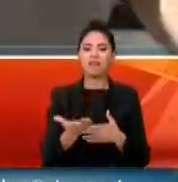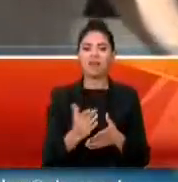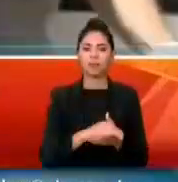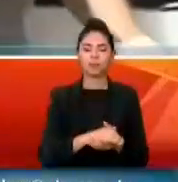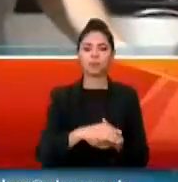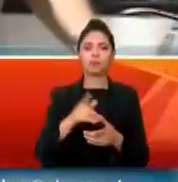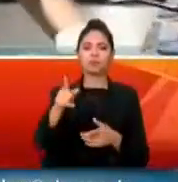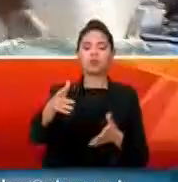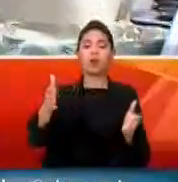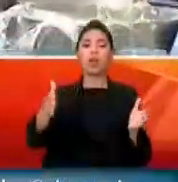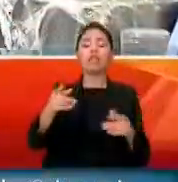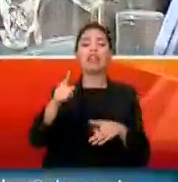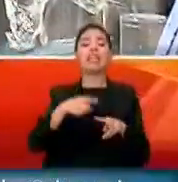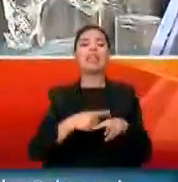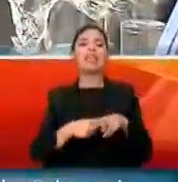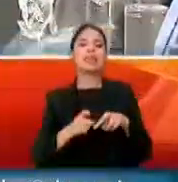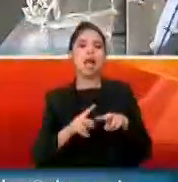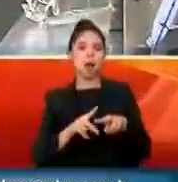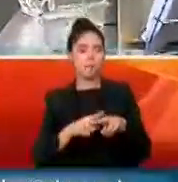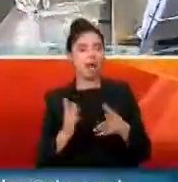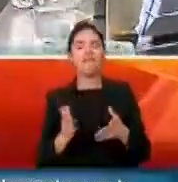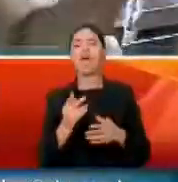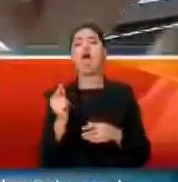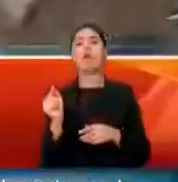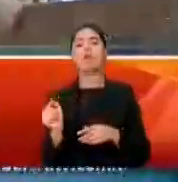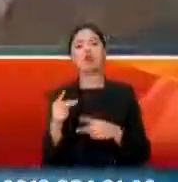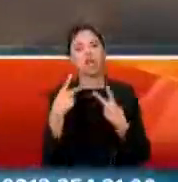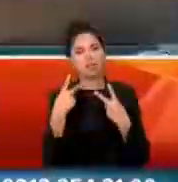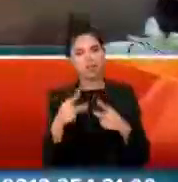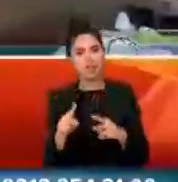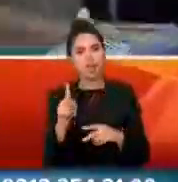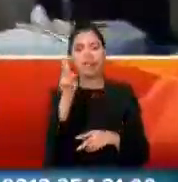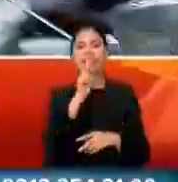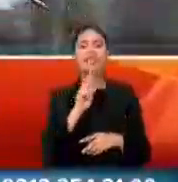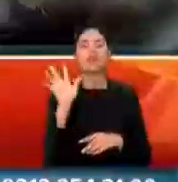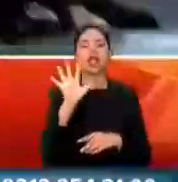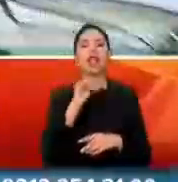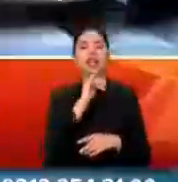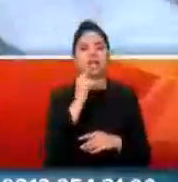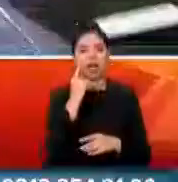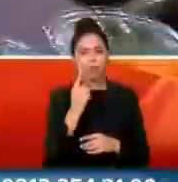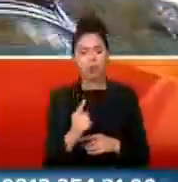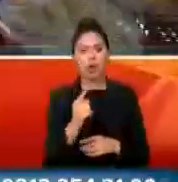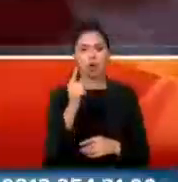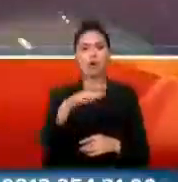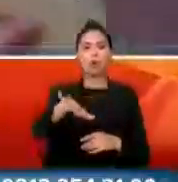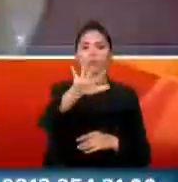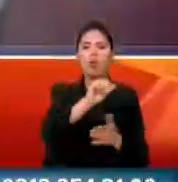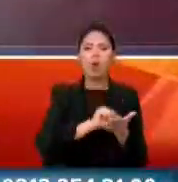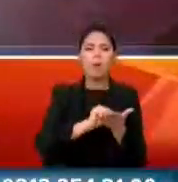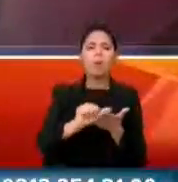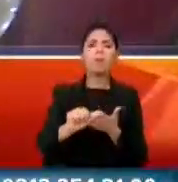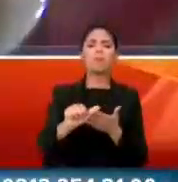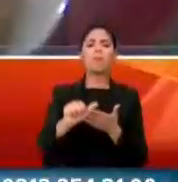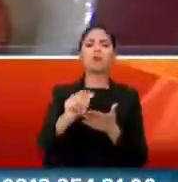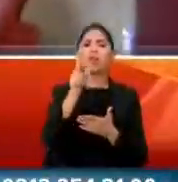şu anda yarmamız var. İster yarma isterse buğday olarak kullanabilirler. Yaklaşık 250 gram. Buradaki hemen hemen bütün